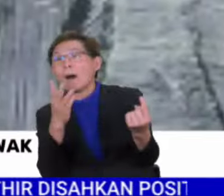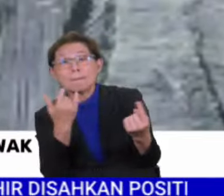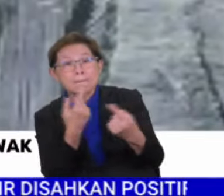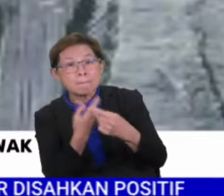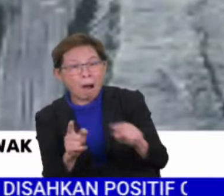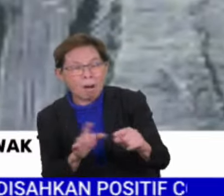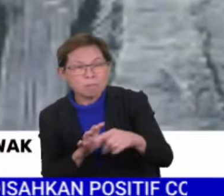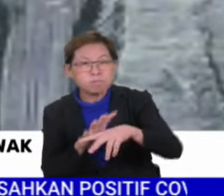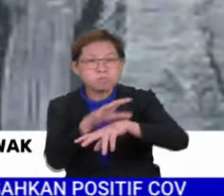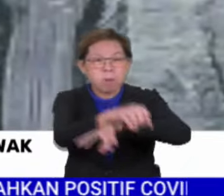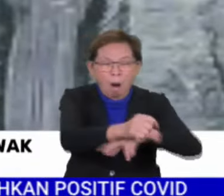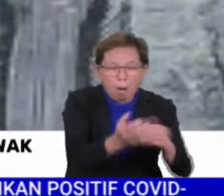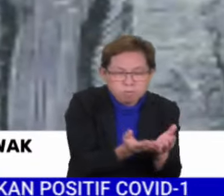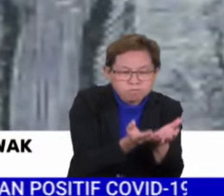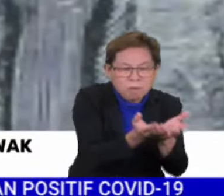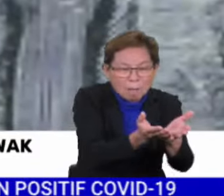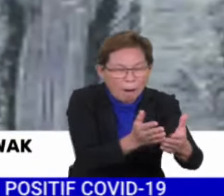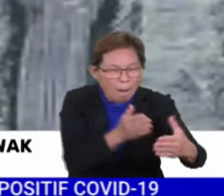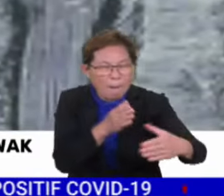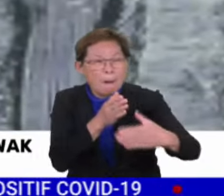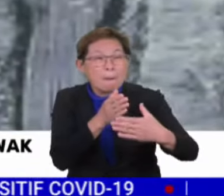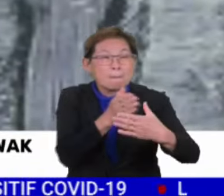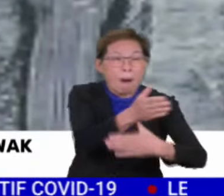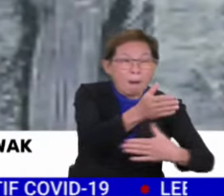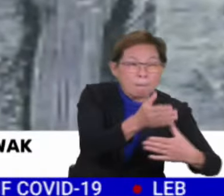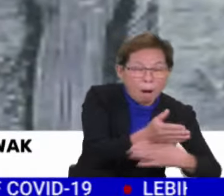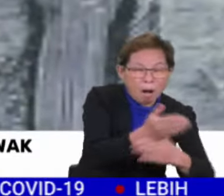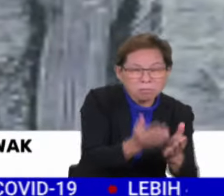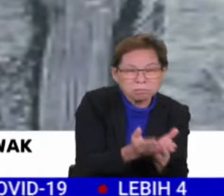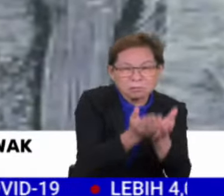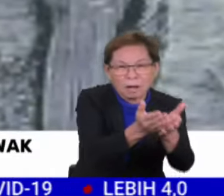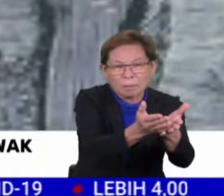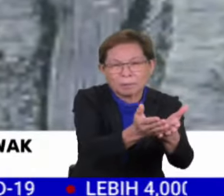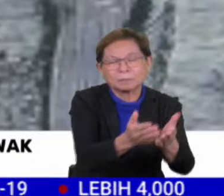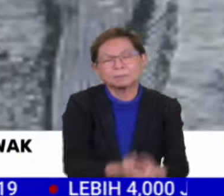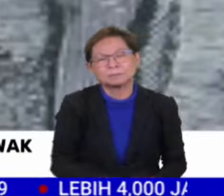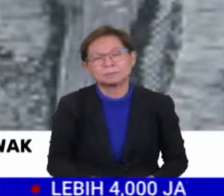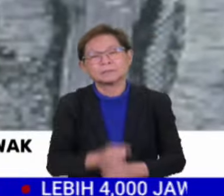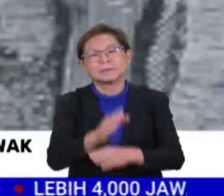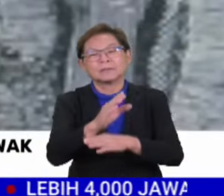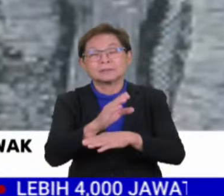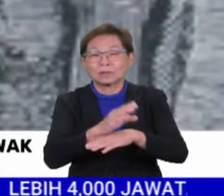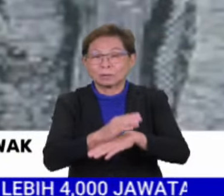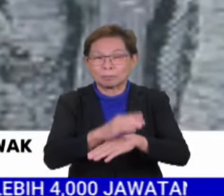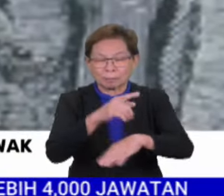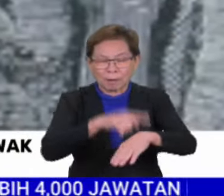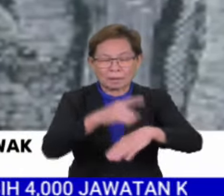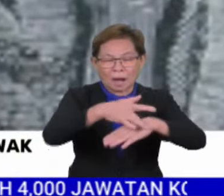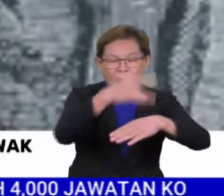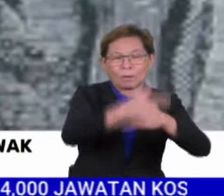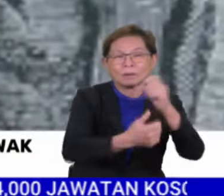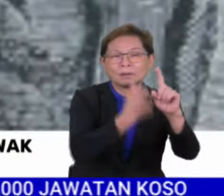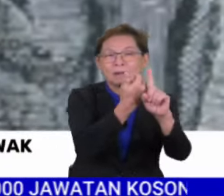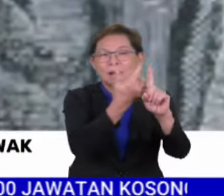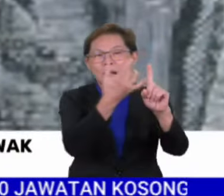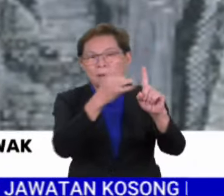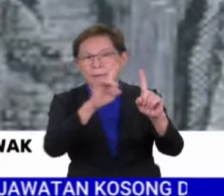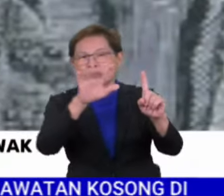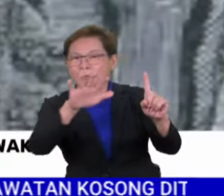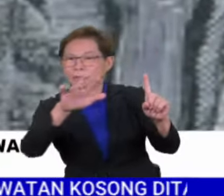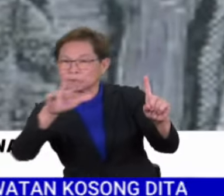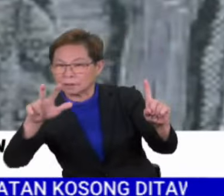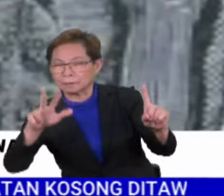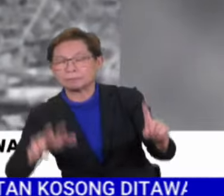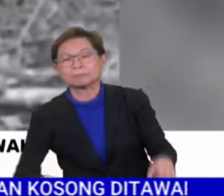sebaliknya menyerang kapal yang dinaiki pegawai James Brooke, iaitu Alan Lee di Lintang Batang Skrang pada awal